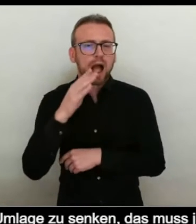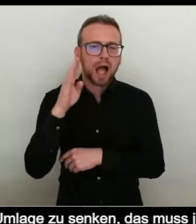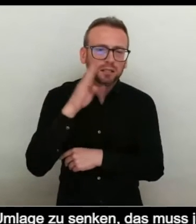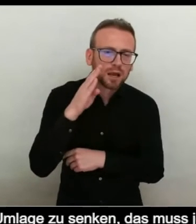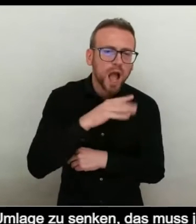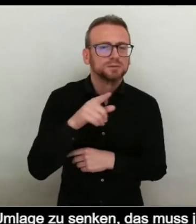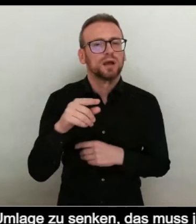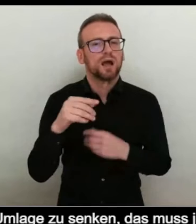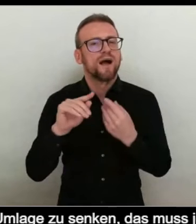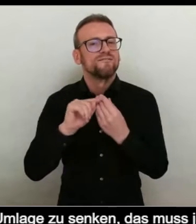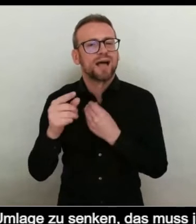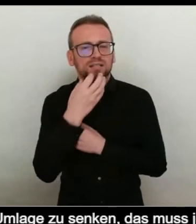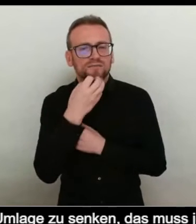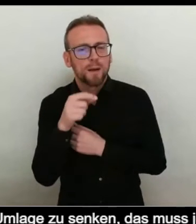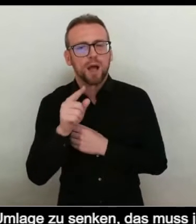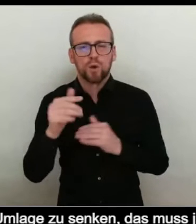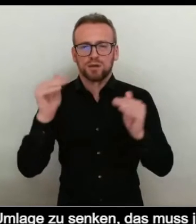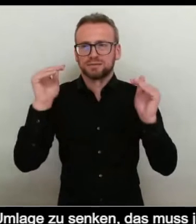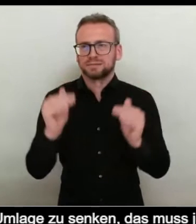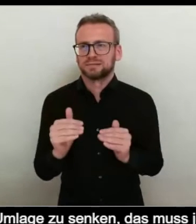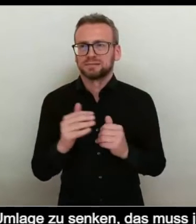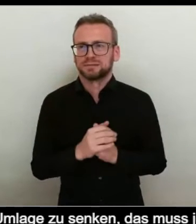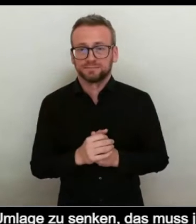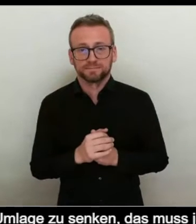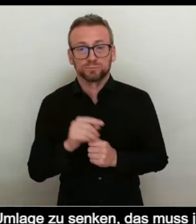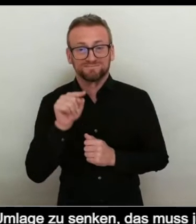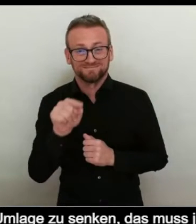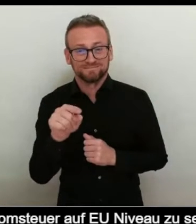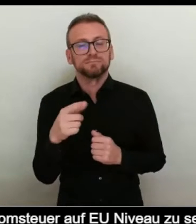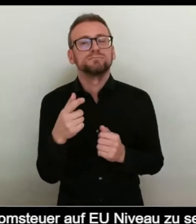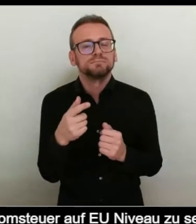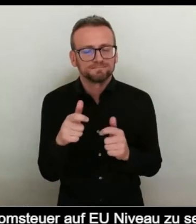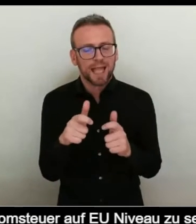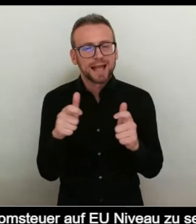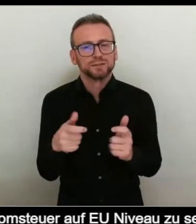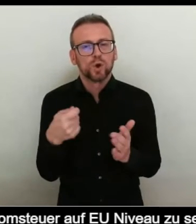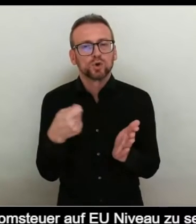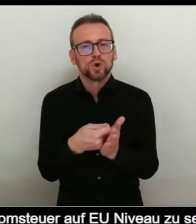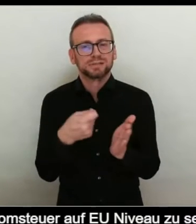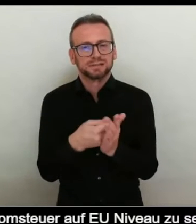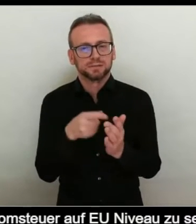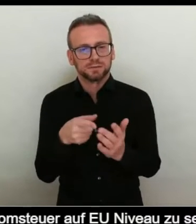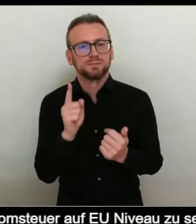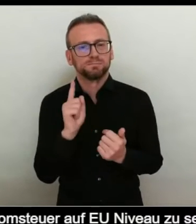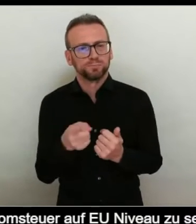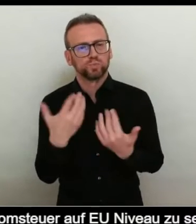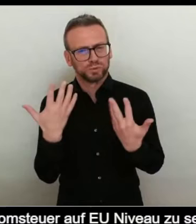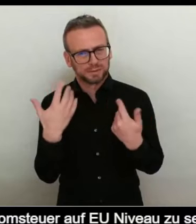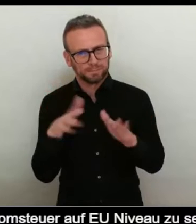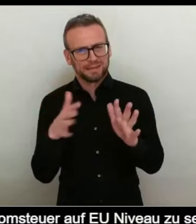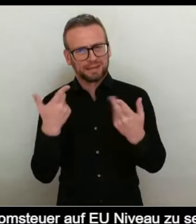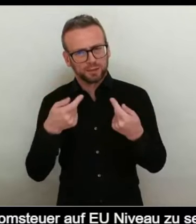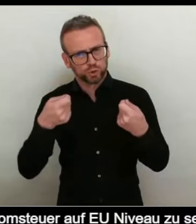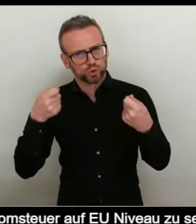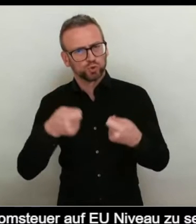der Klimaminister, auf die Frage reagiert, bei denjenigen, die sozial besonders betroffen sind, Hartz IV, ob man da nicht weitergehend agieren kann. Und, was